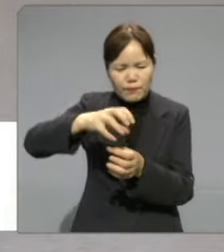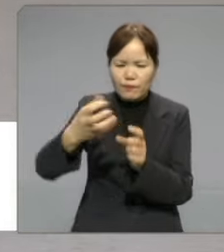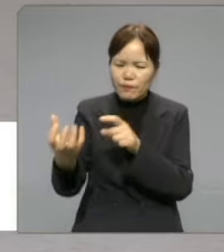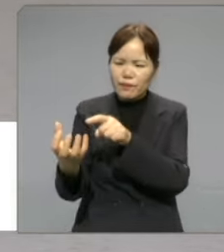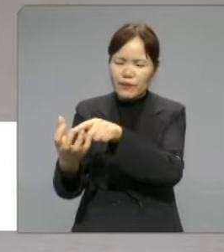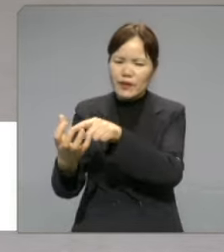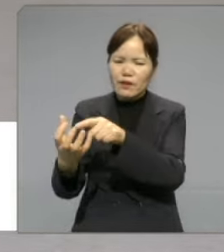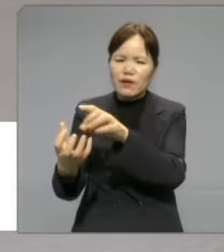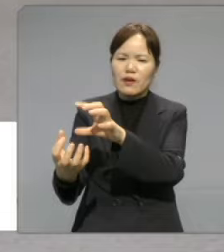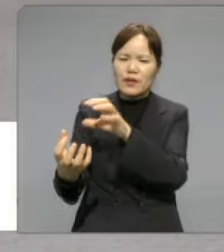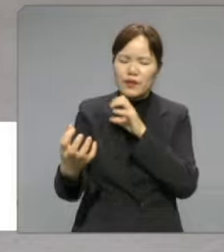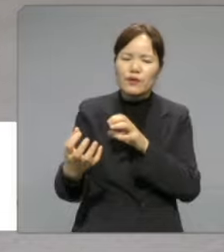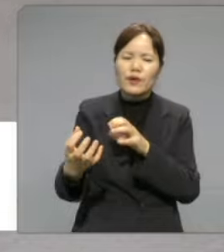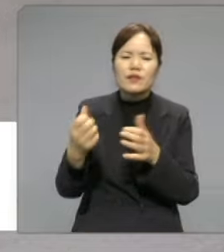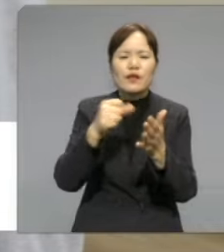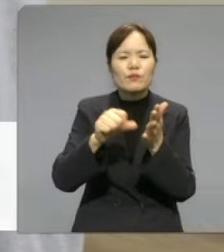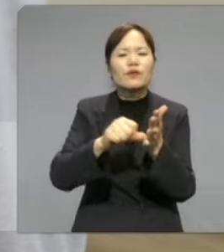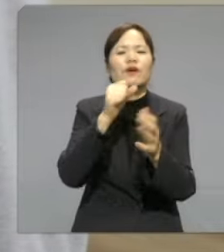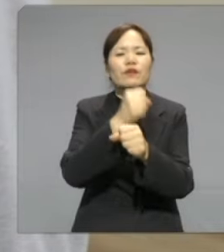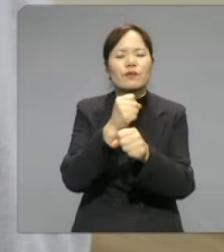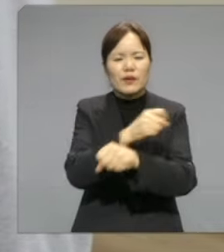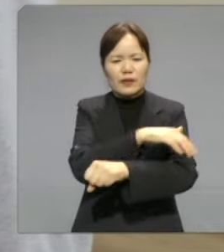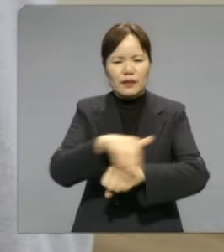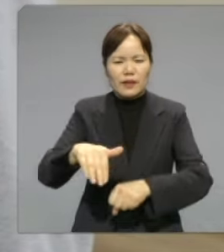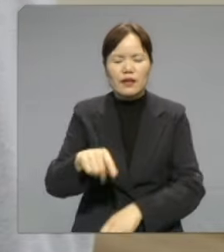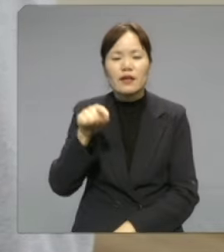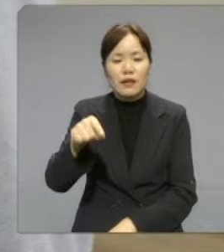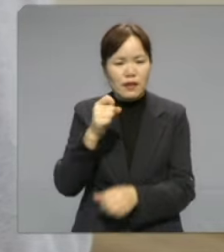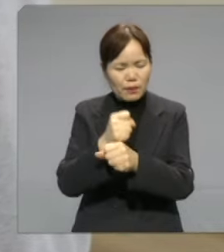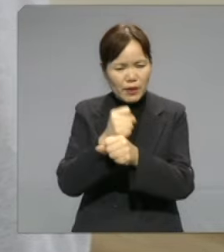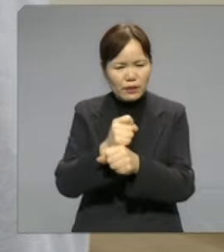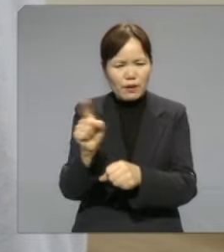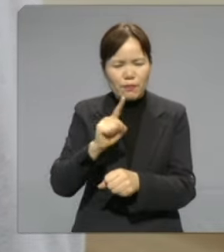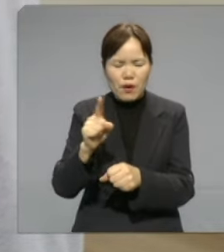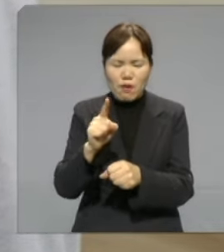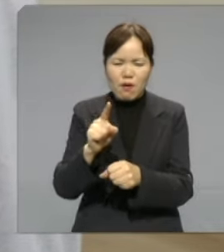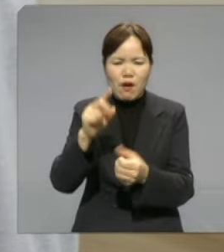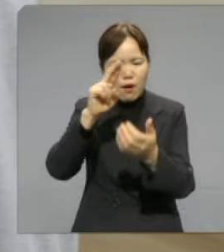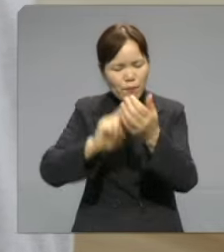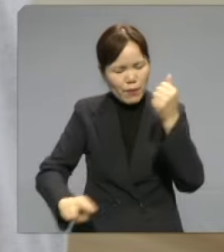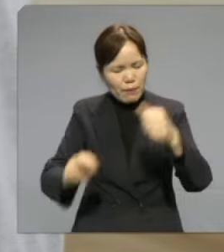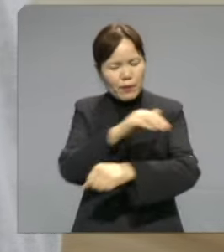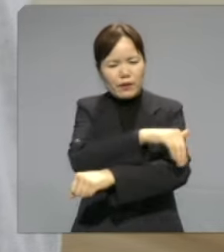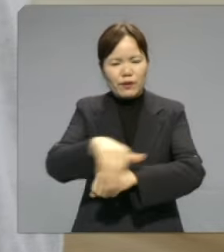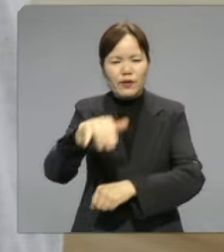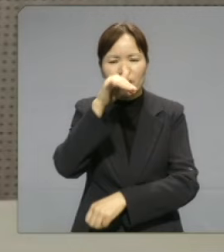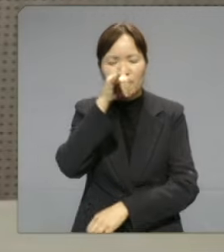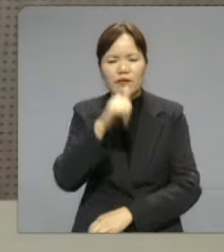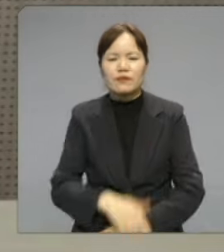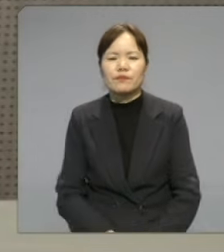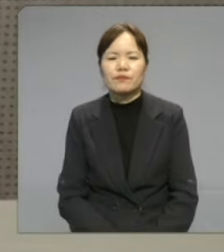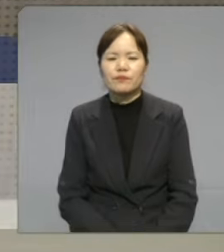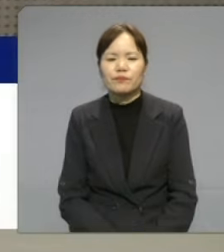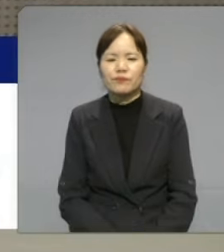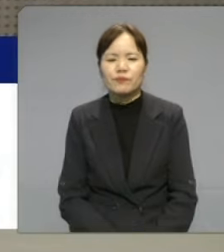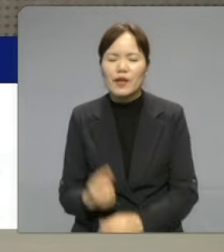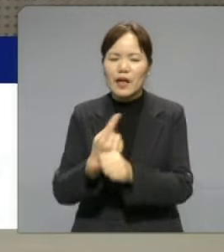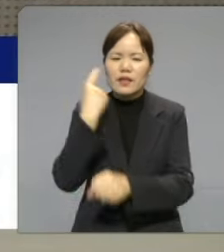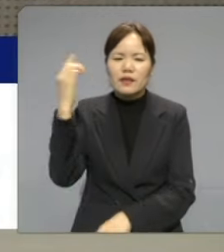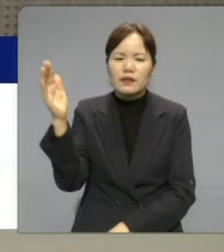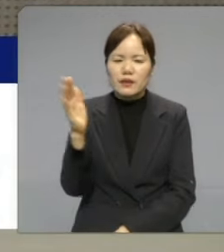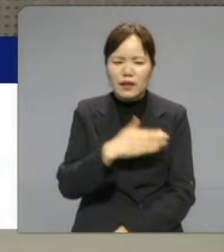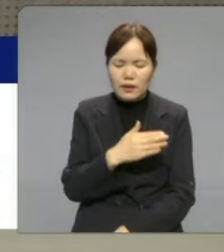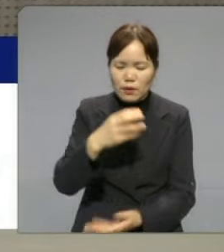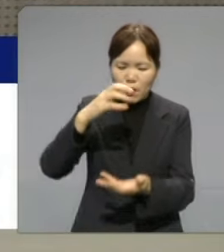공예까지 진행하기로 했는데요. 이렇게 만든 공예품은 제작해서 판매할 예정입니다. 작년부터